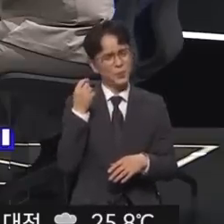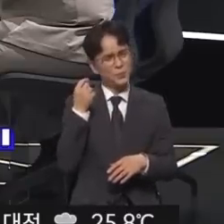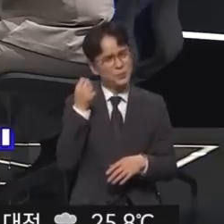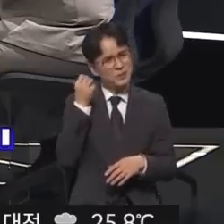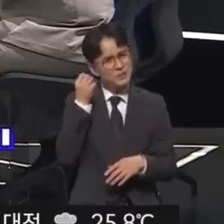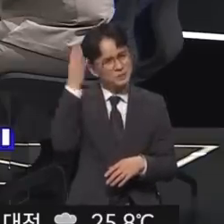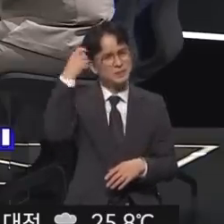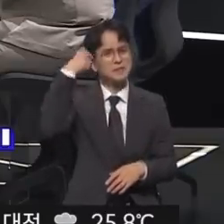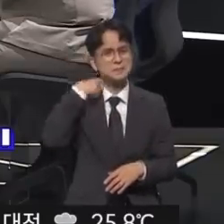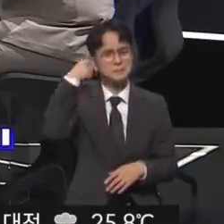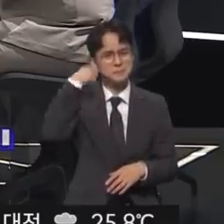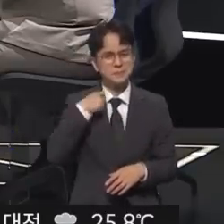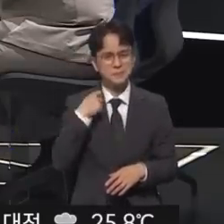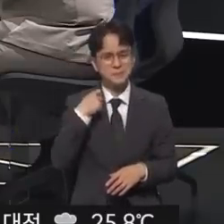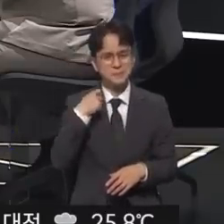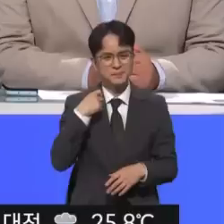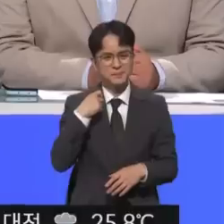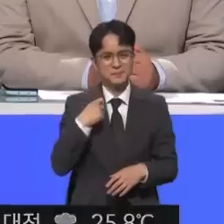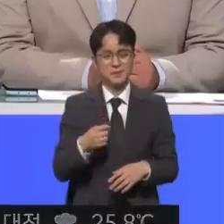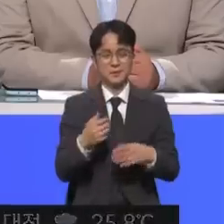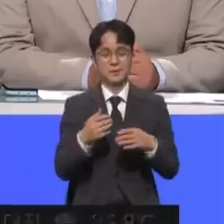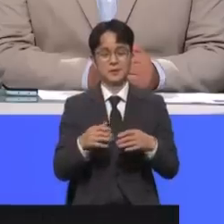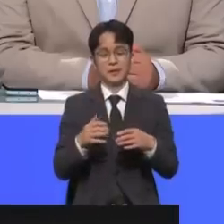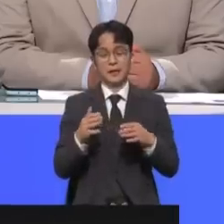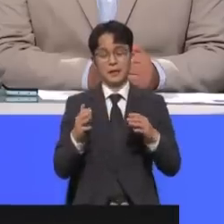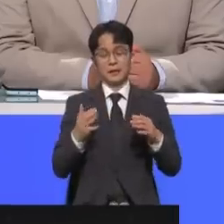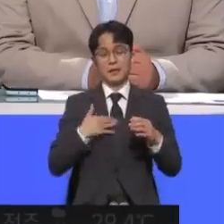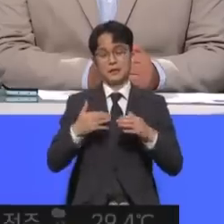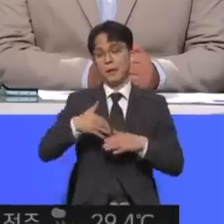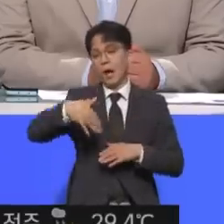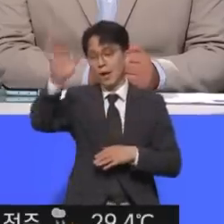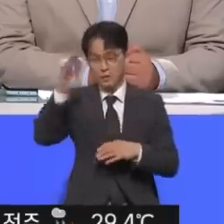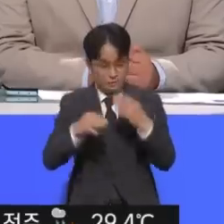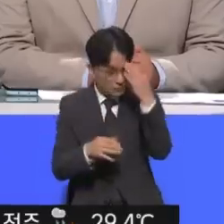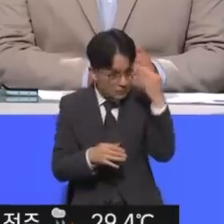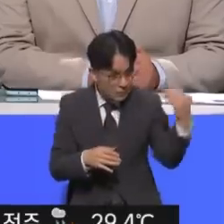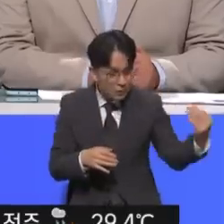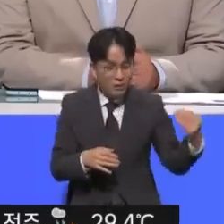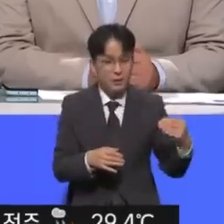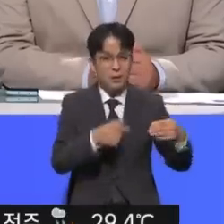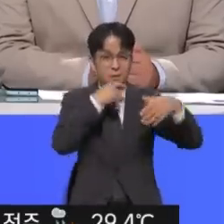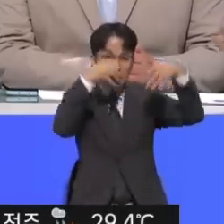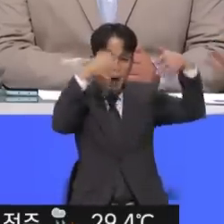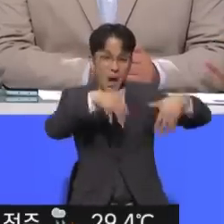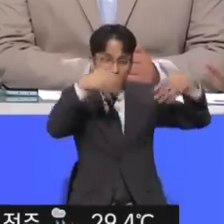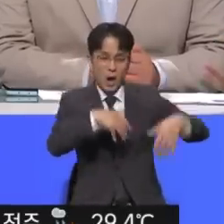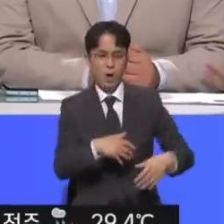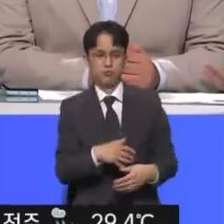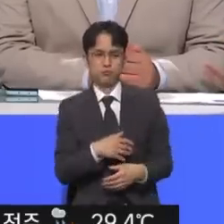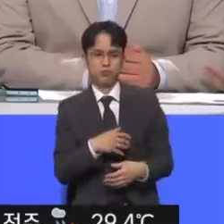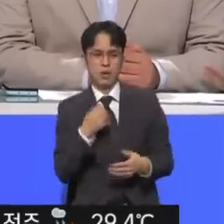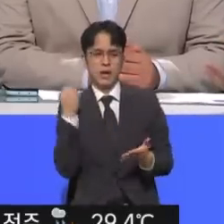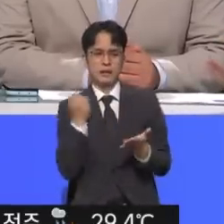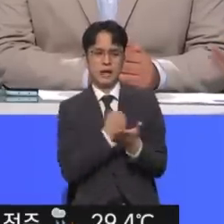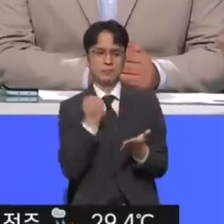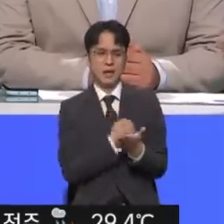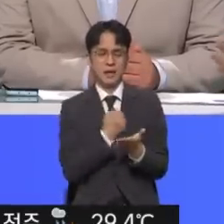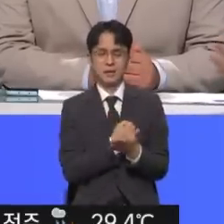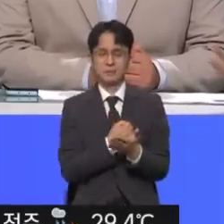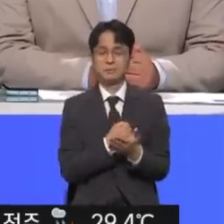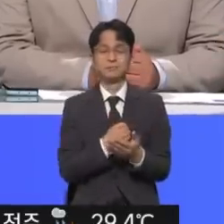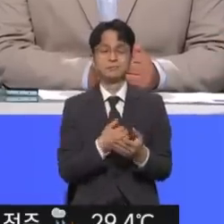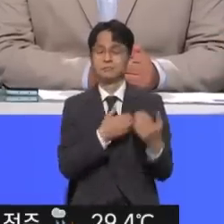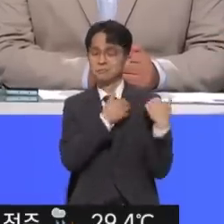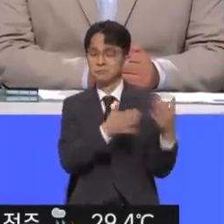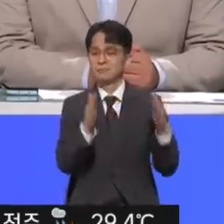들게 됩니다 퇴근할때 아파트들이 침수 이거 어디 많이 왔네 그 고장 들어간 거 아닙니까 술 츰 아파트 터치로 주된 상업 보면요 제가 너 어떻게